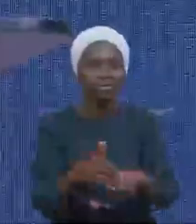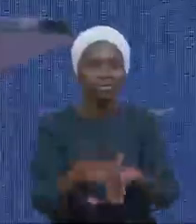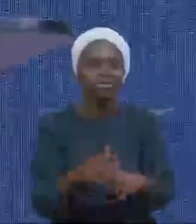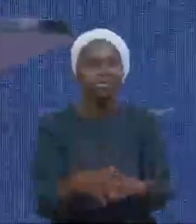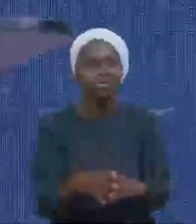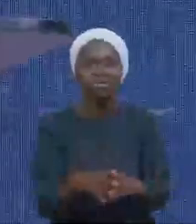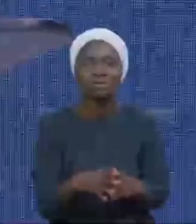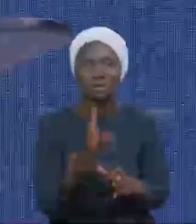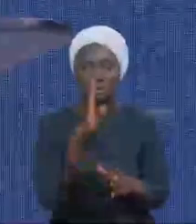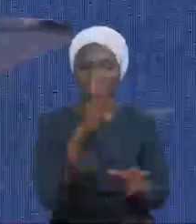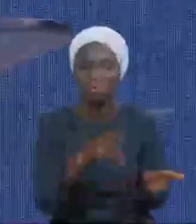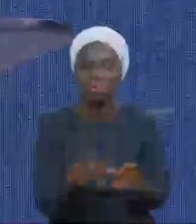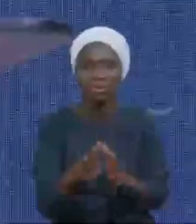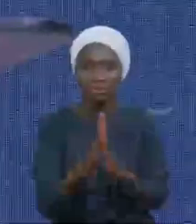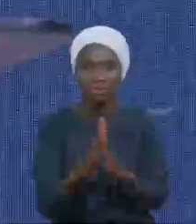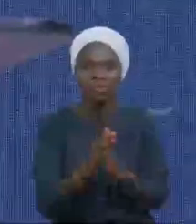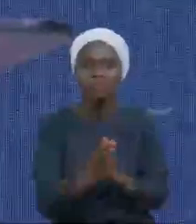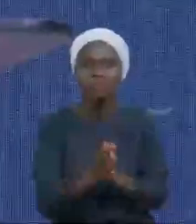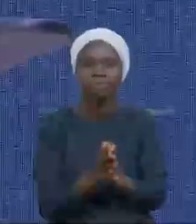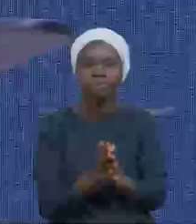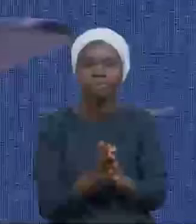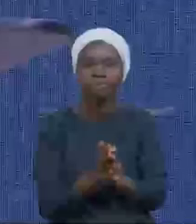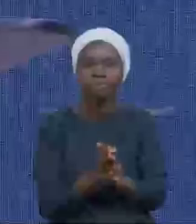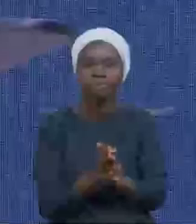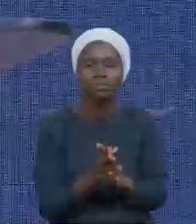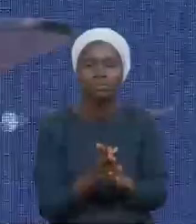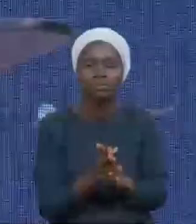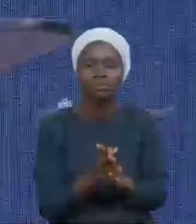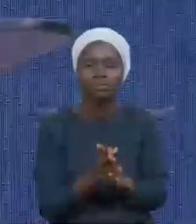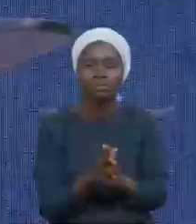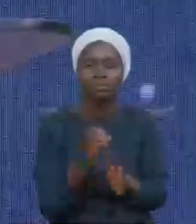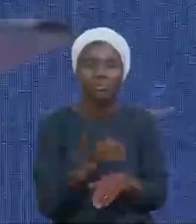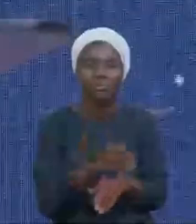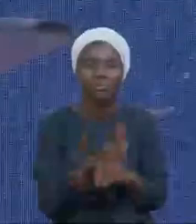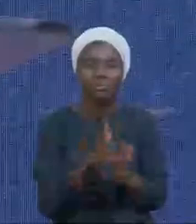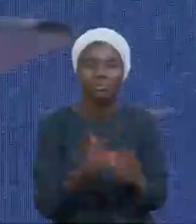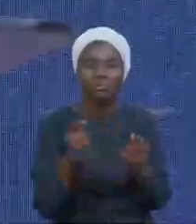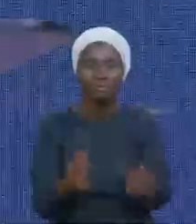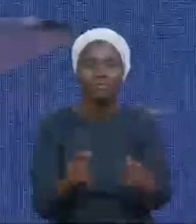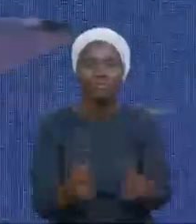préparez-vous.